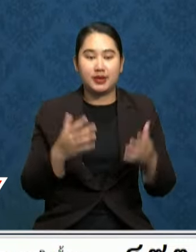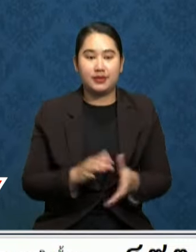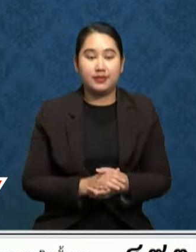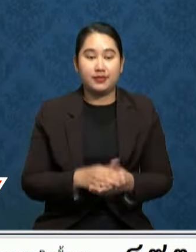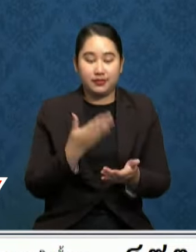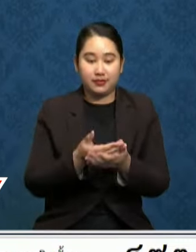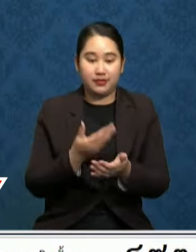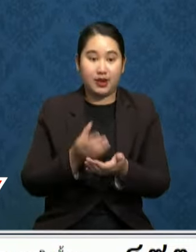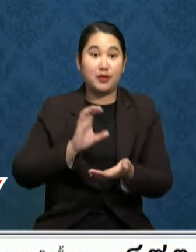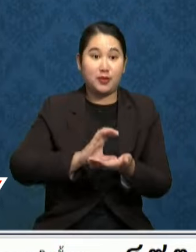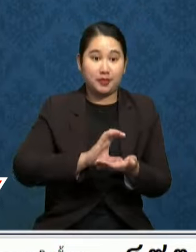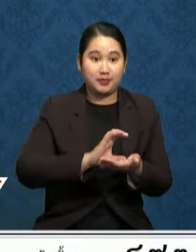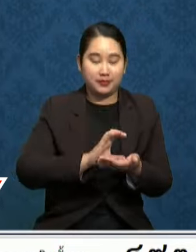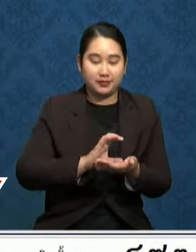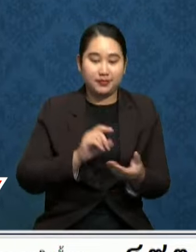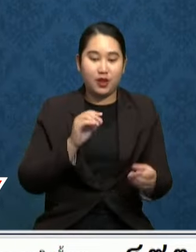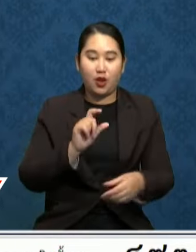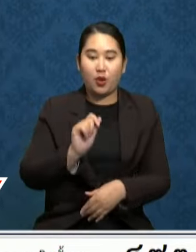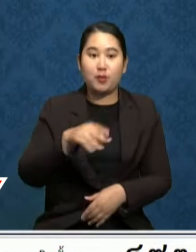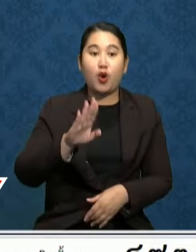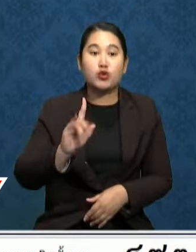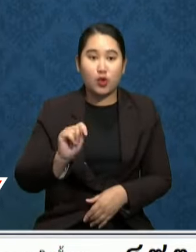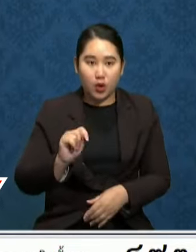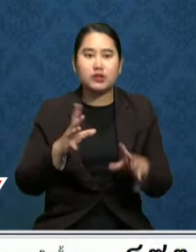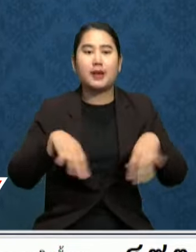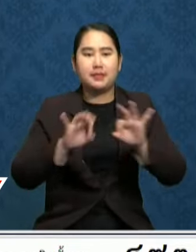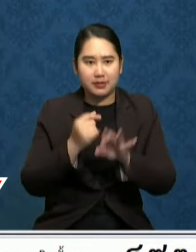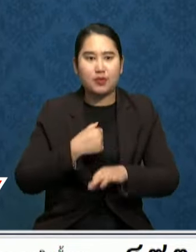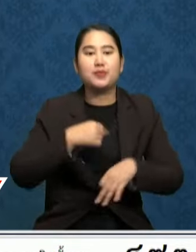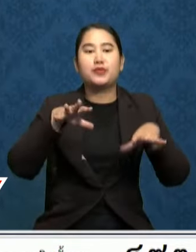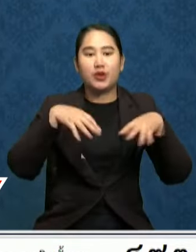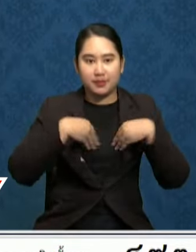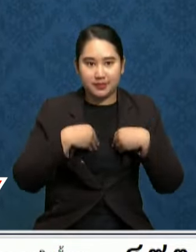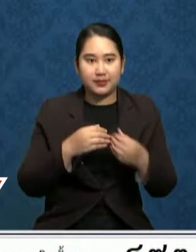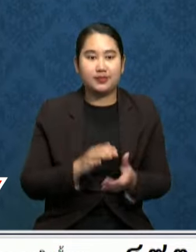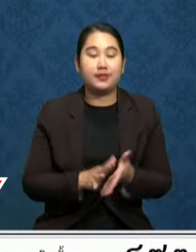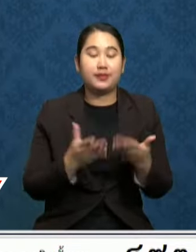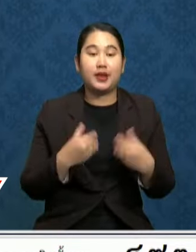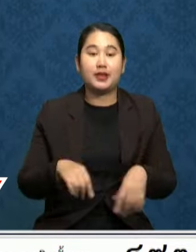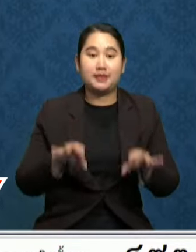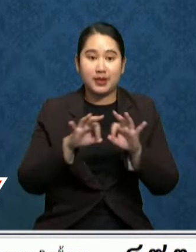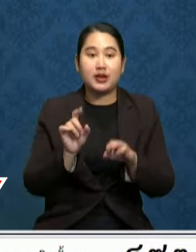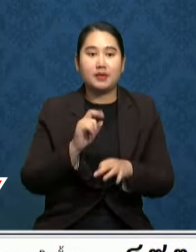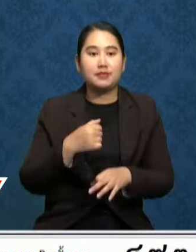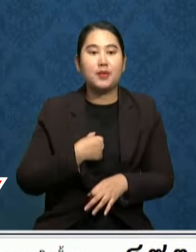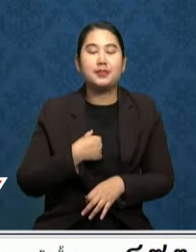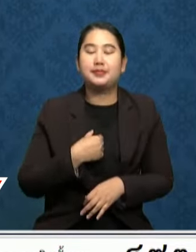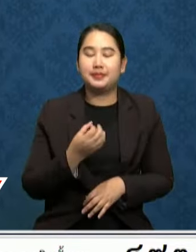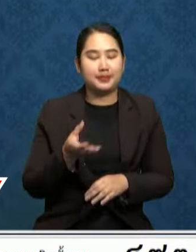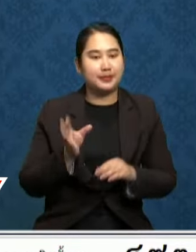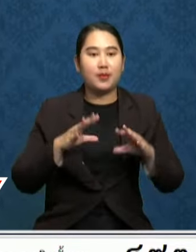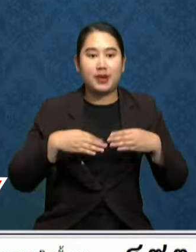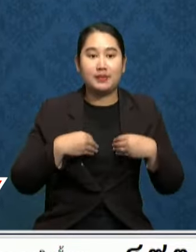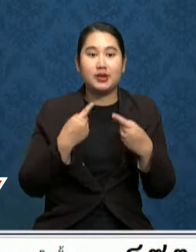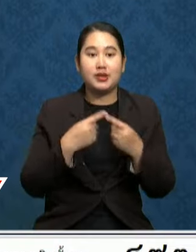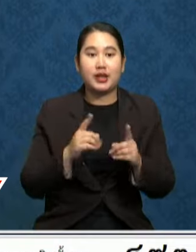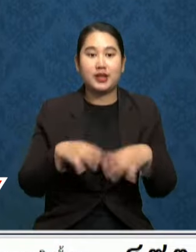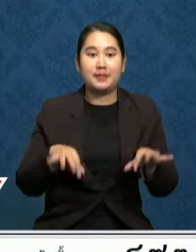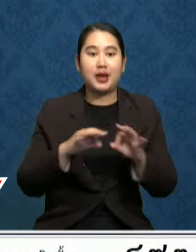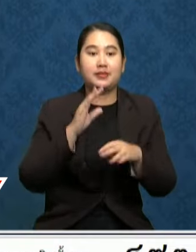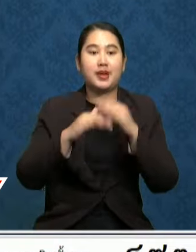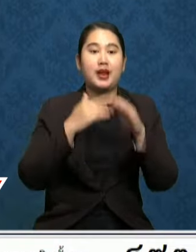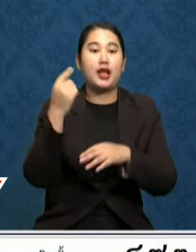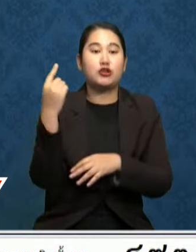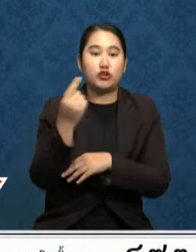ระจายงบประมาณลงไปยงท้องถิ่นออกประตออันนี้ผมกเห็นด้วยครับและให้มากกานี้ผมยงเห็นด้วยครับแต่การพัฒน